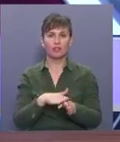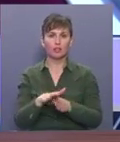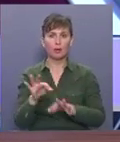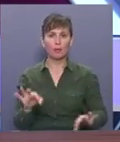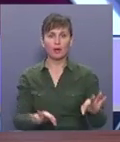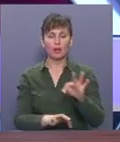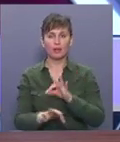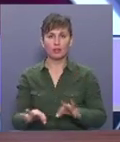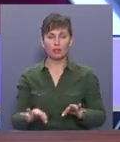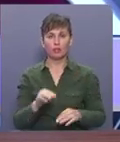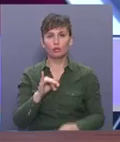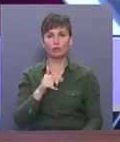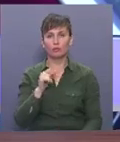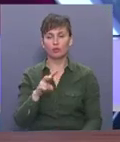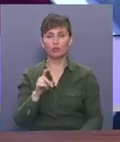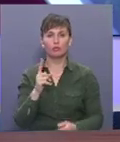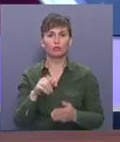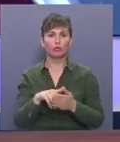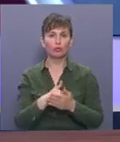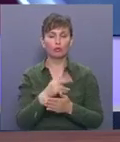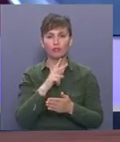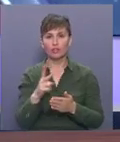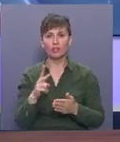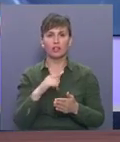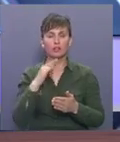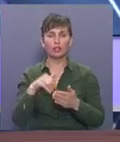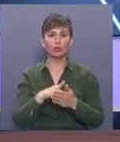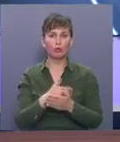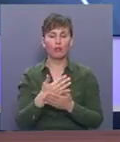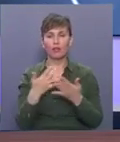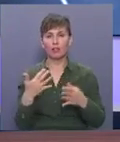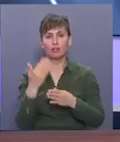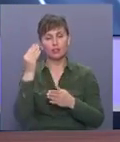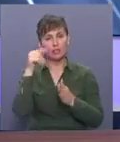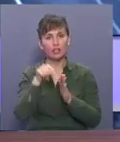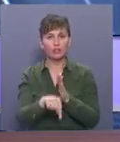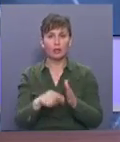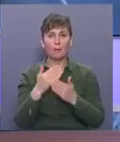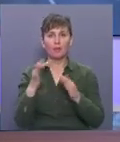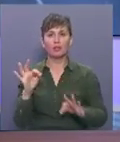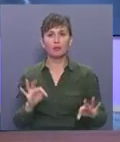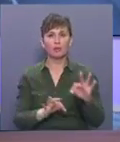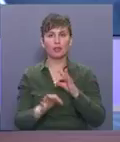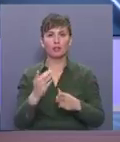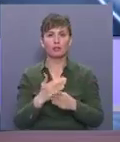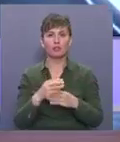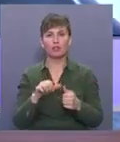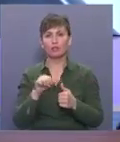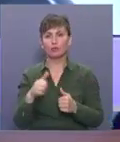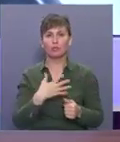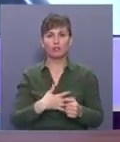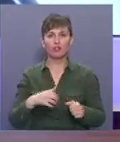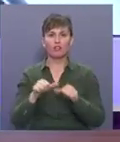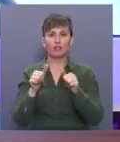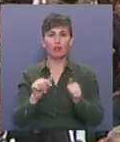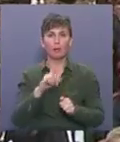проектов «Туган Жер», «100 новых лиц Казахстана», «Новое гуманитарное значение». Последний проект имеет особую важность в формировании